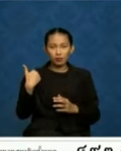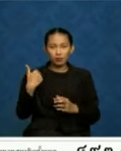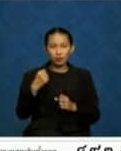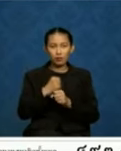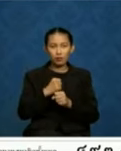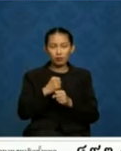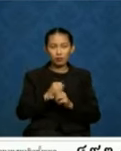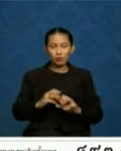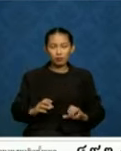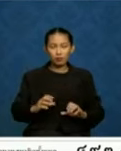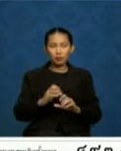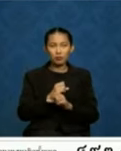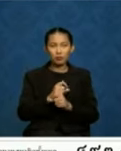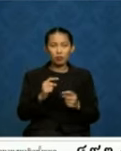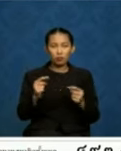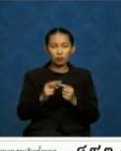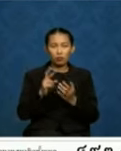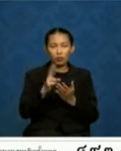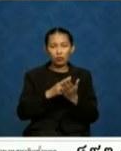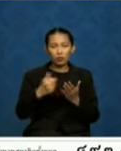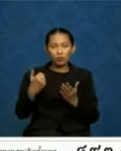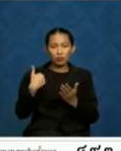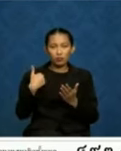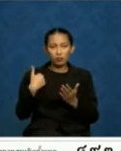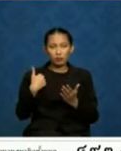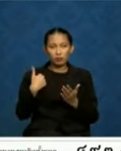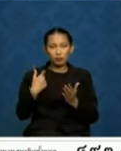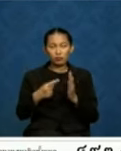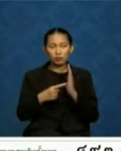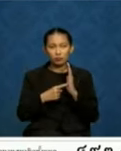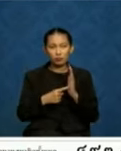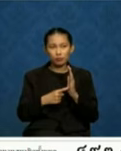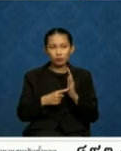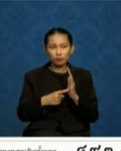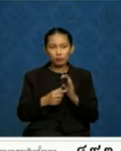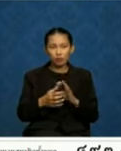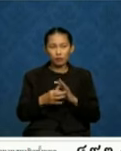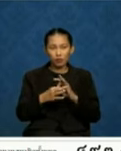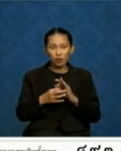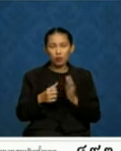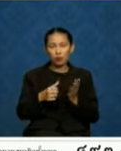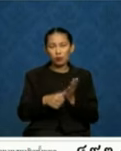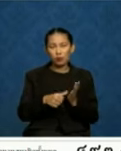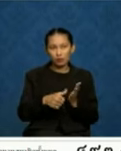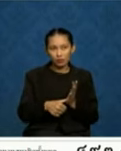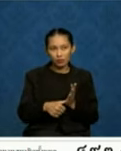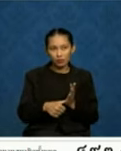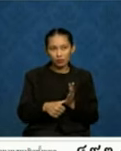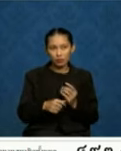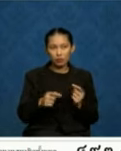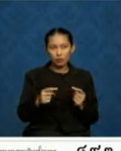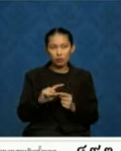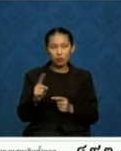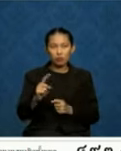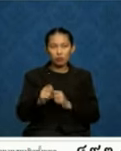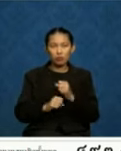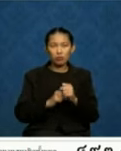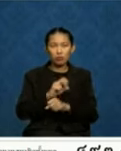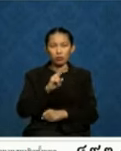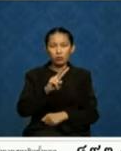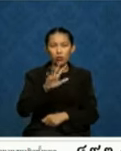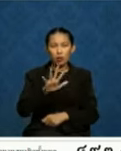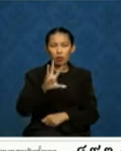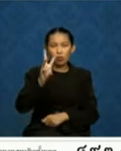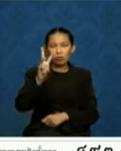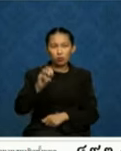สรุปเป็นอยู่ในผลของรายงานนะครับไม่ว่าจะเป็นเรื่องของระบบภาษีนะครับที่ตั้งแต่ปี